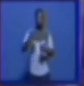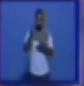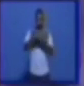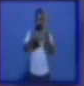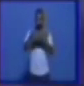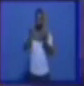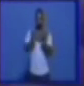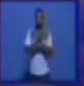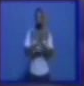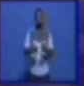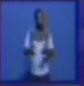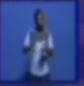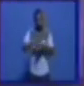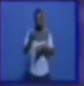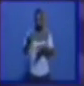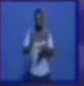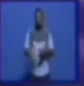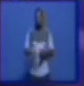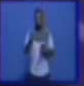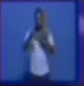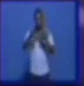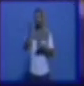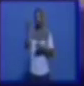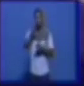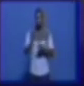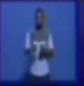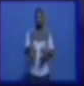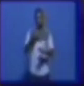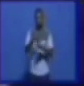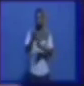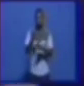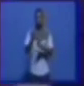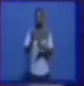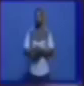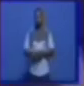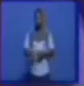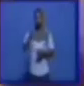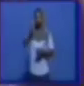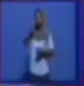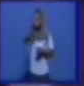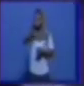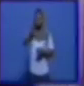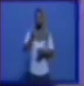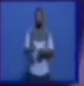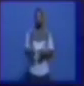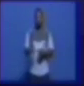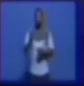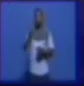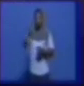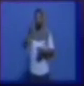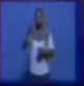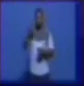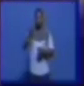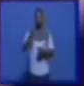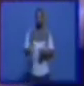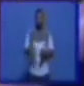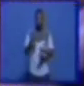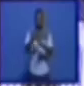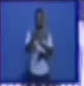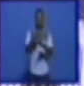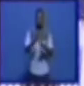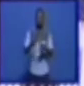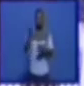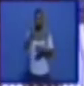réseau de distribution. 50 600 km donc, de réseau de distribution. Et c'est particulièrement cette partie qui est financée par la